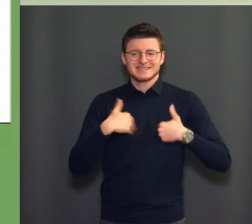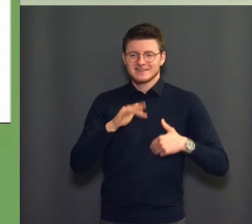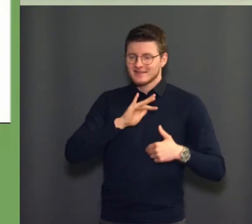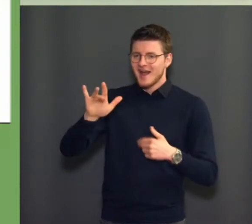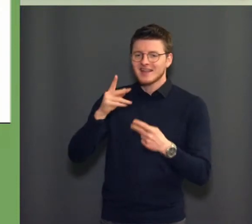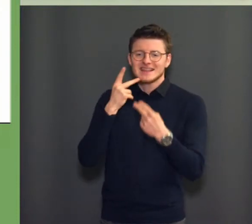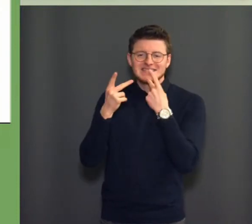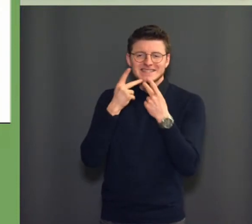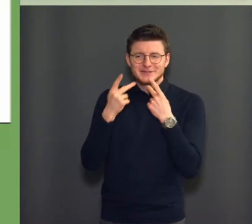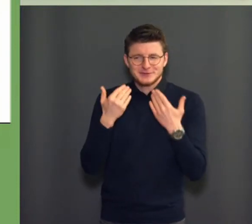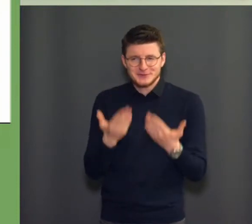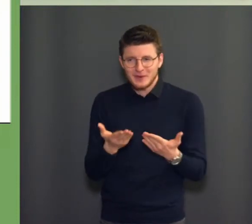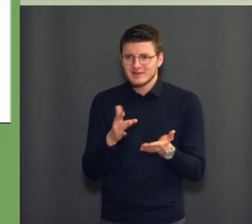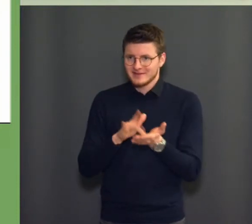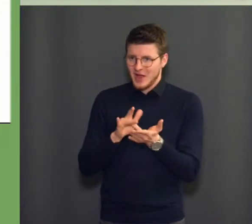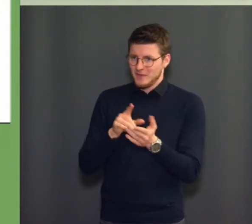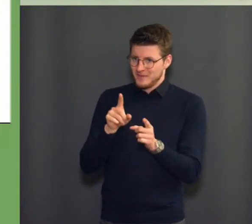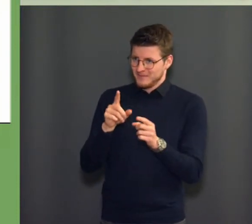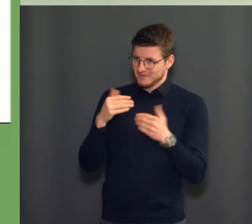aantal vastgestelde besmettingen.